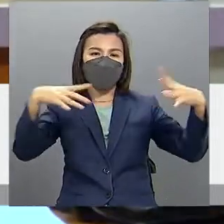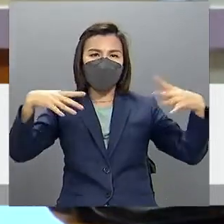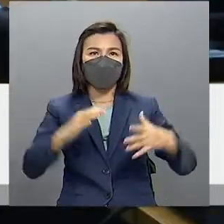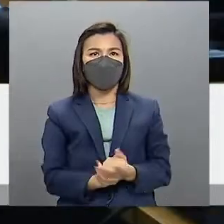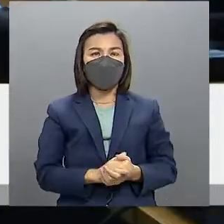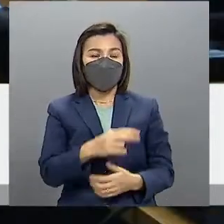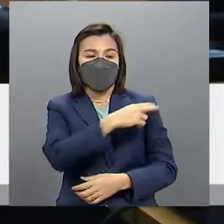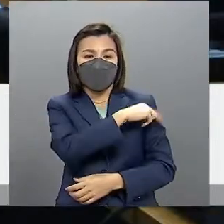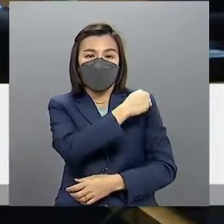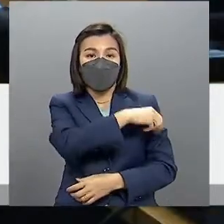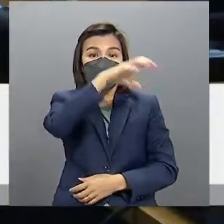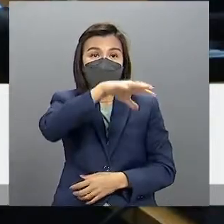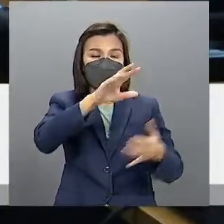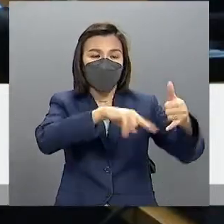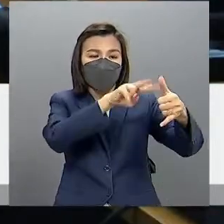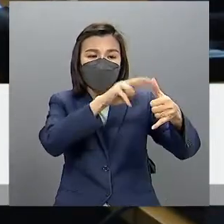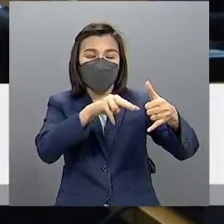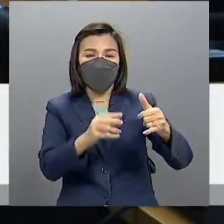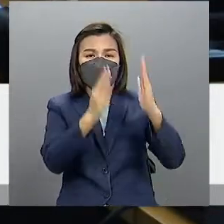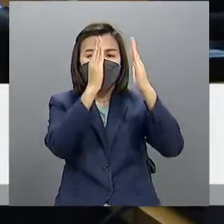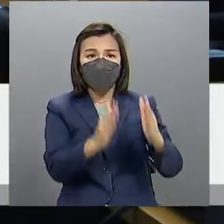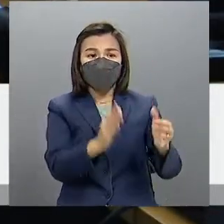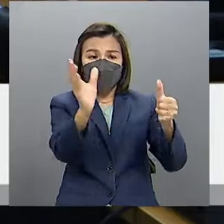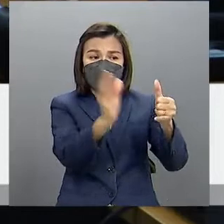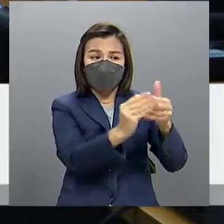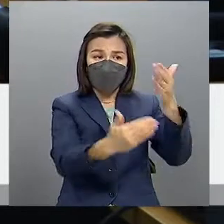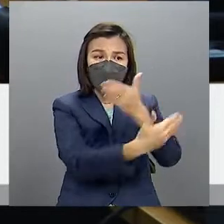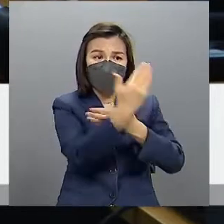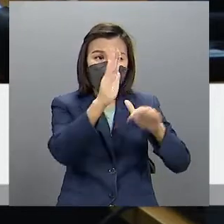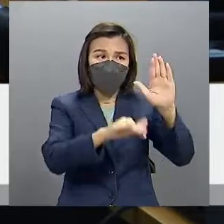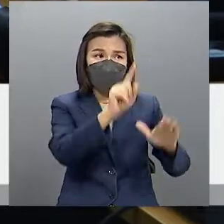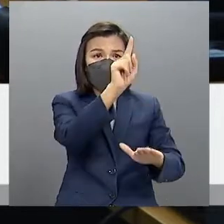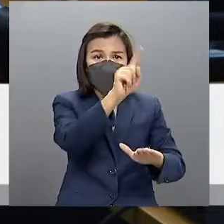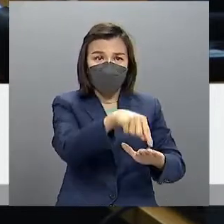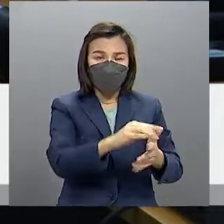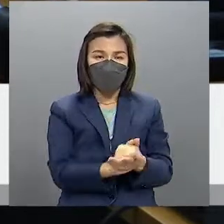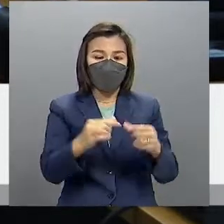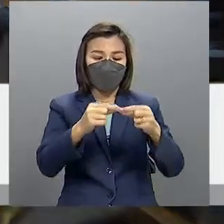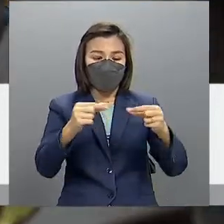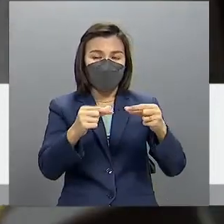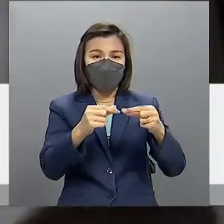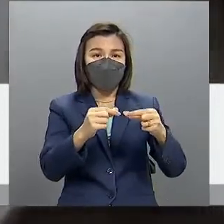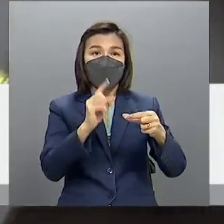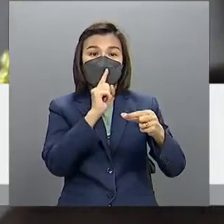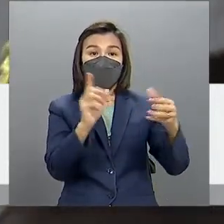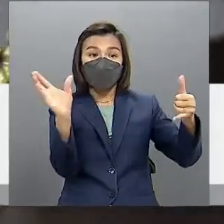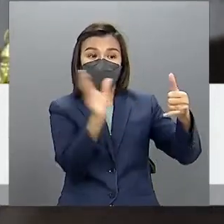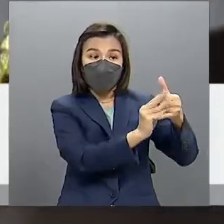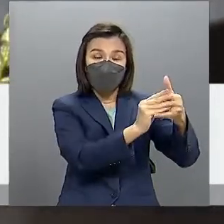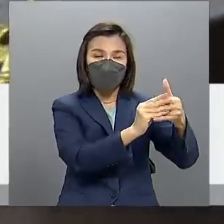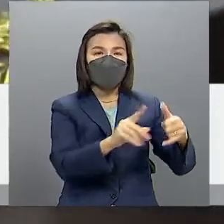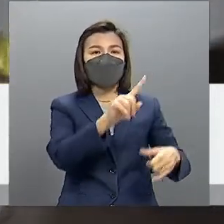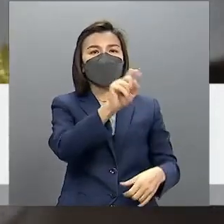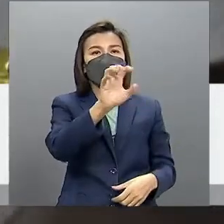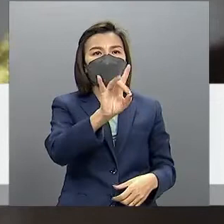ตรวจผู้สัมผัสเสี่ยงสูง 1,000 คนในจำนวนนี้ชุดตรวจยืนยันผลว่าติดเชื้อถึง187ค